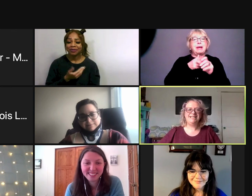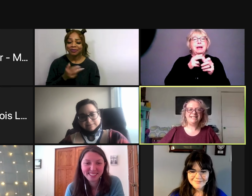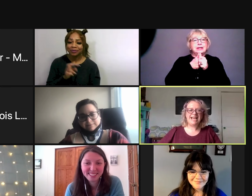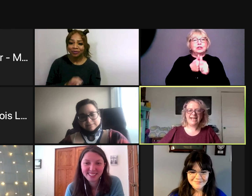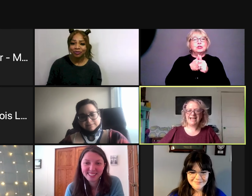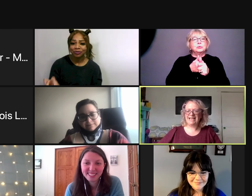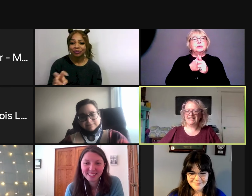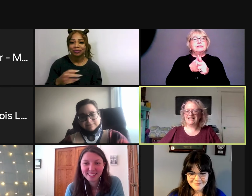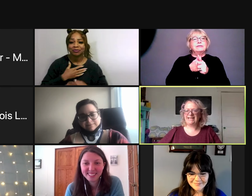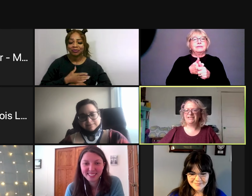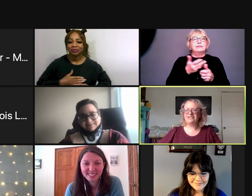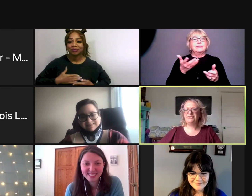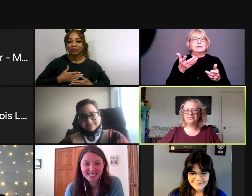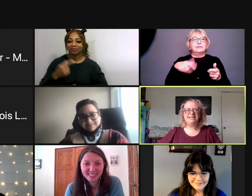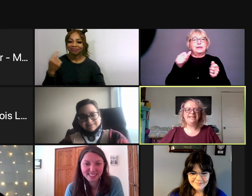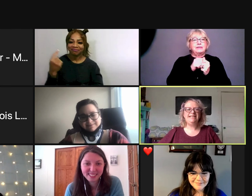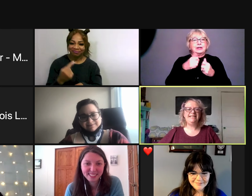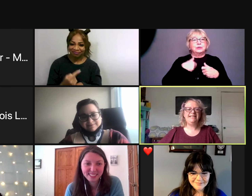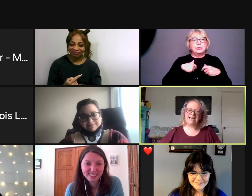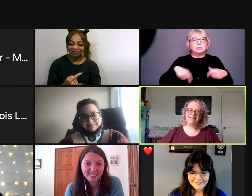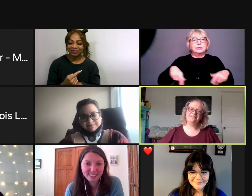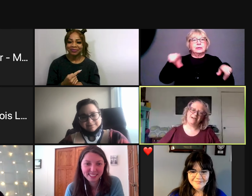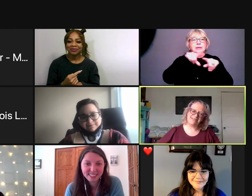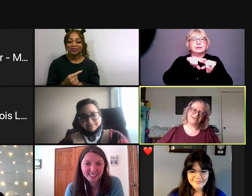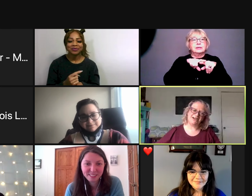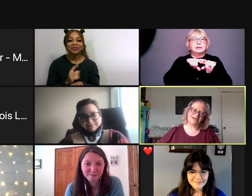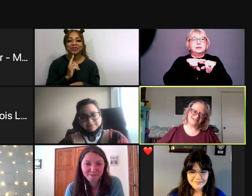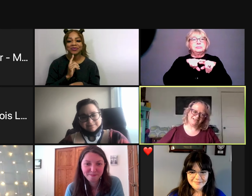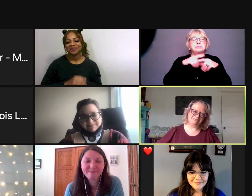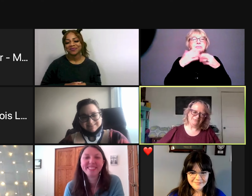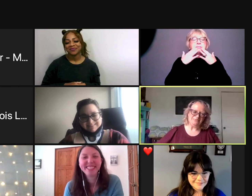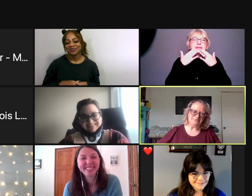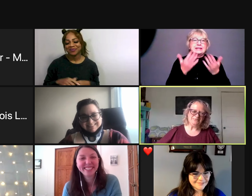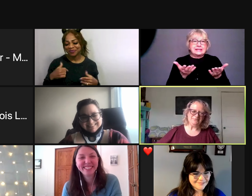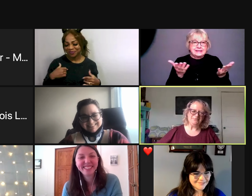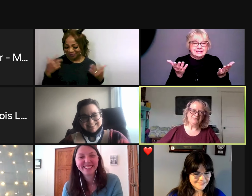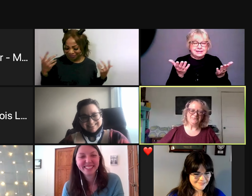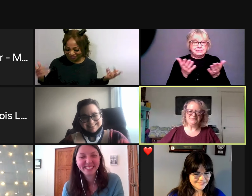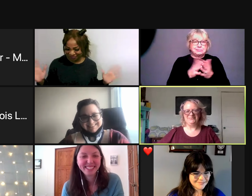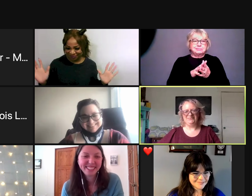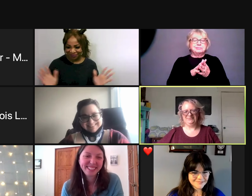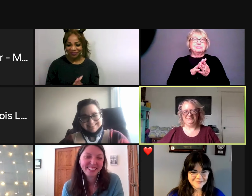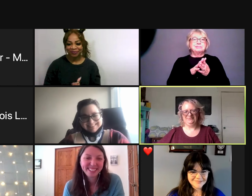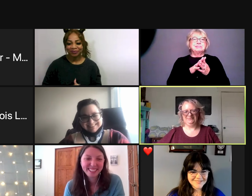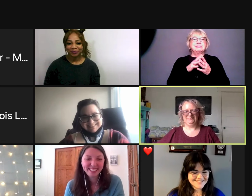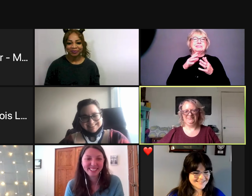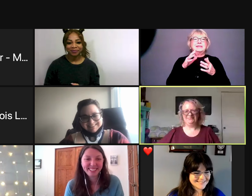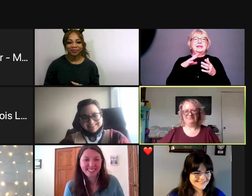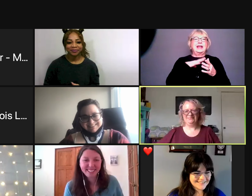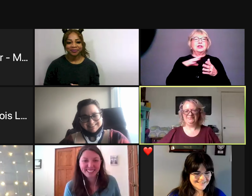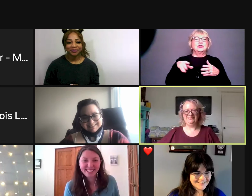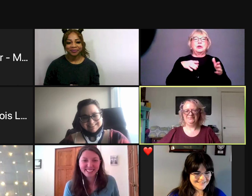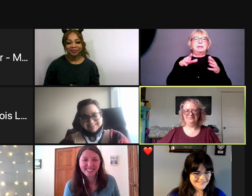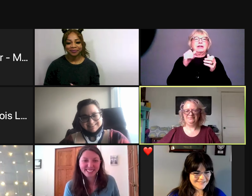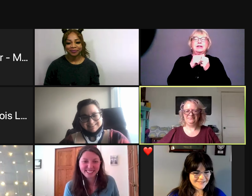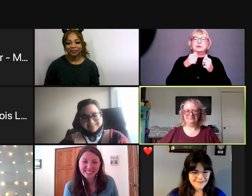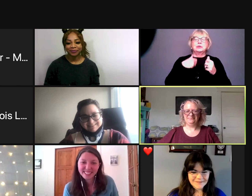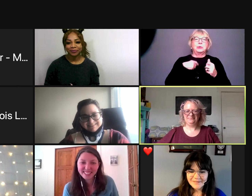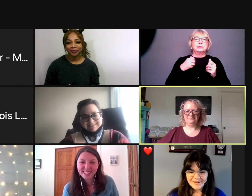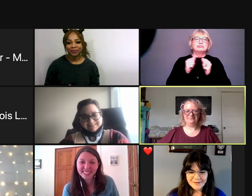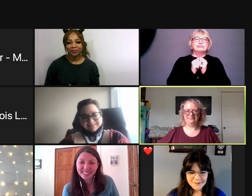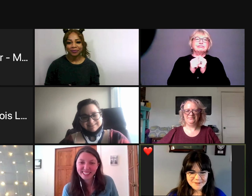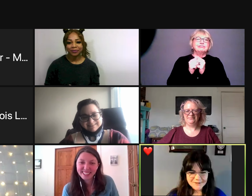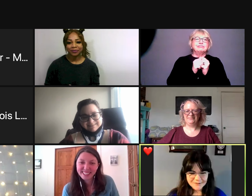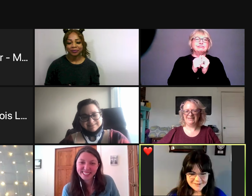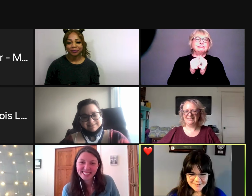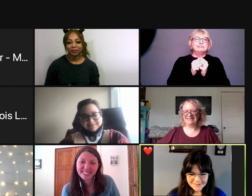'enregistrement merci d'avoir embarqué dans ce dans ce cheminement dans ce parcours avec nous alors merci